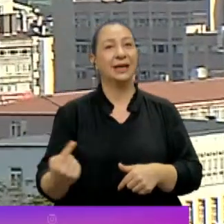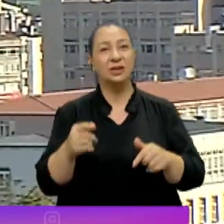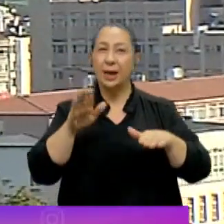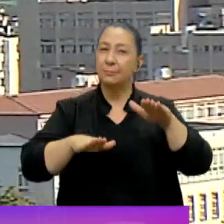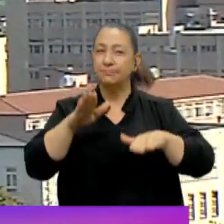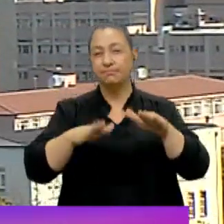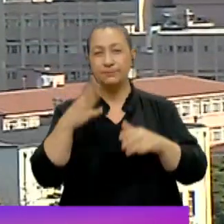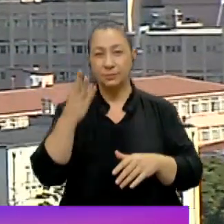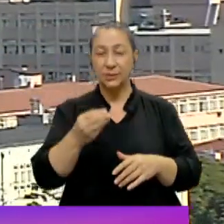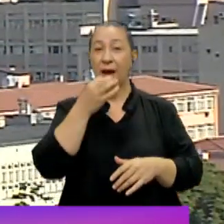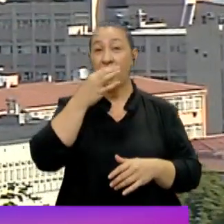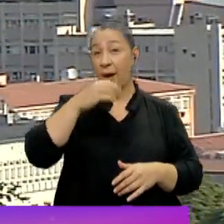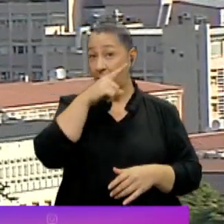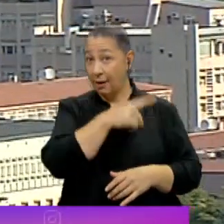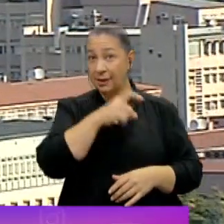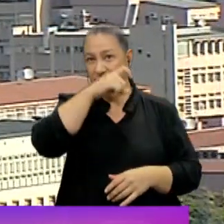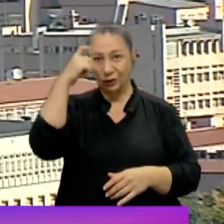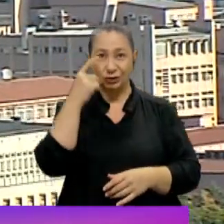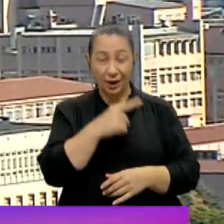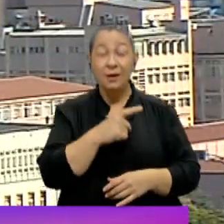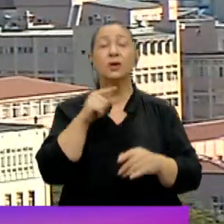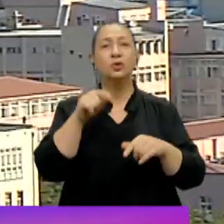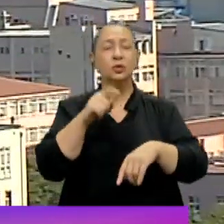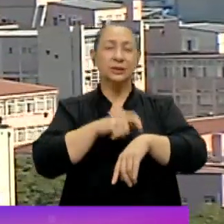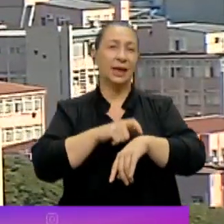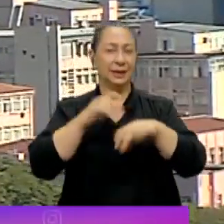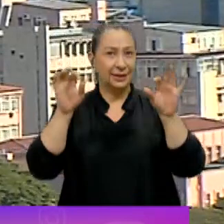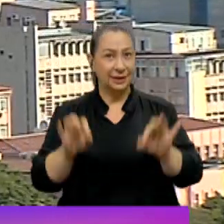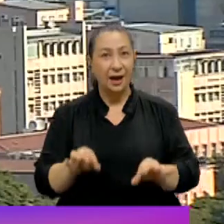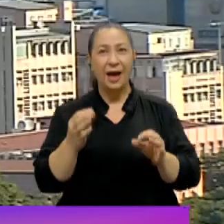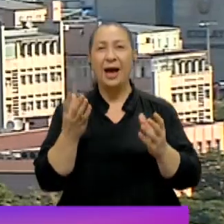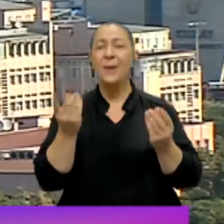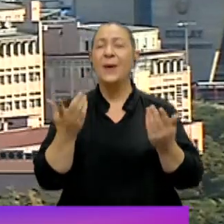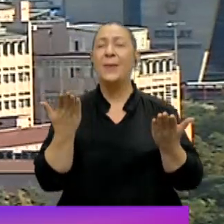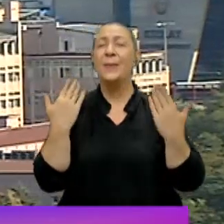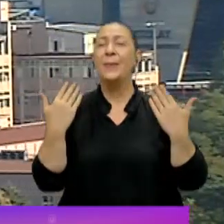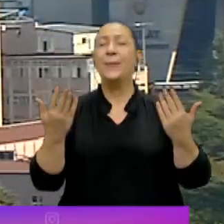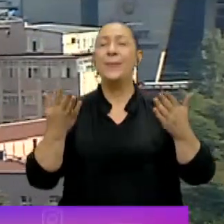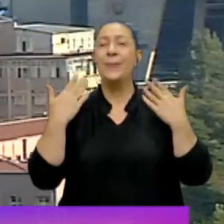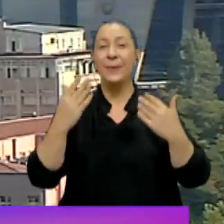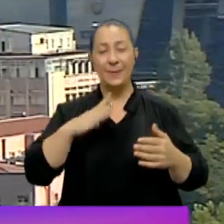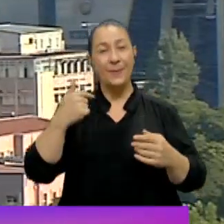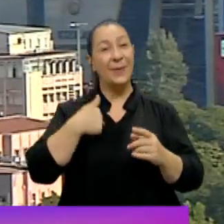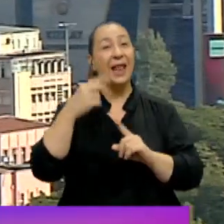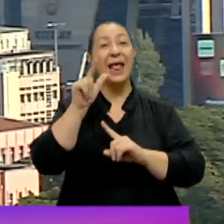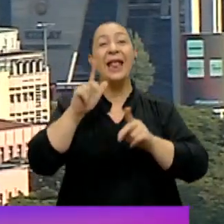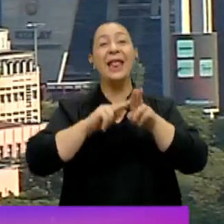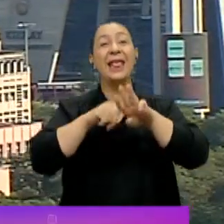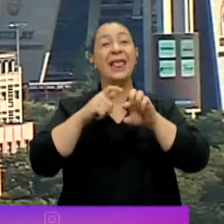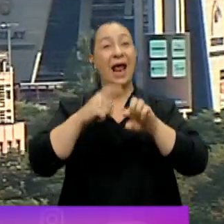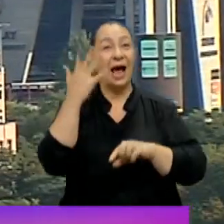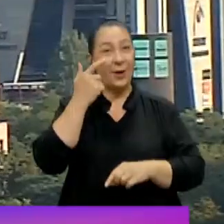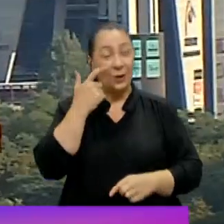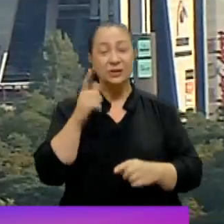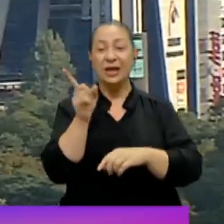dolaylarında olacak başkent Ankara'da hava sıcaklığı. Şu saat itibariyle de hafif bir esinti var. Ben İlker Karagöz, Çalar